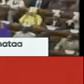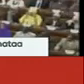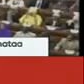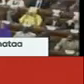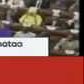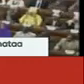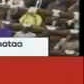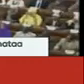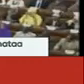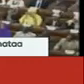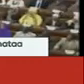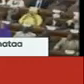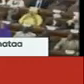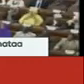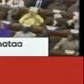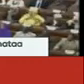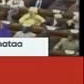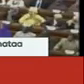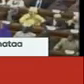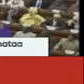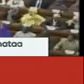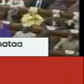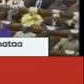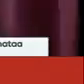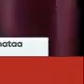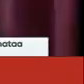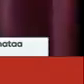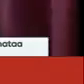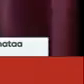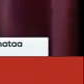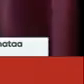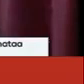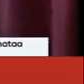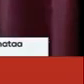አመሰግናለሁ። ከዚህ በመቀጠል ክቡር ዶክተር አቢ አህመድ